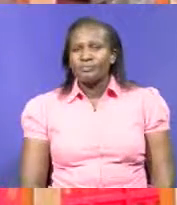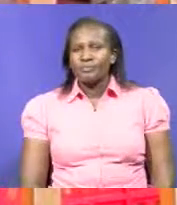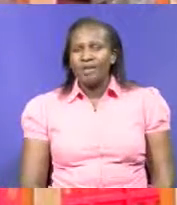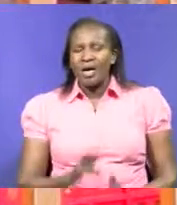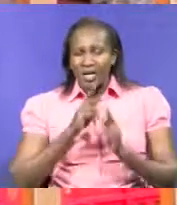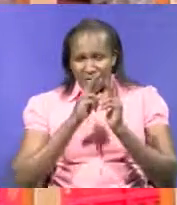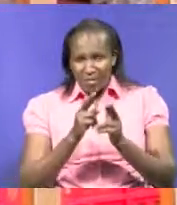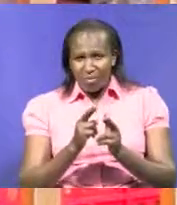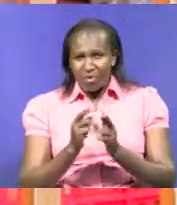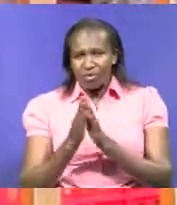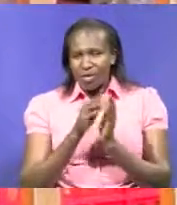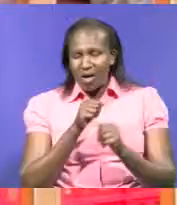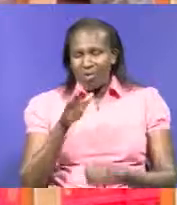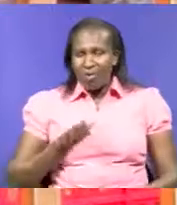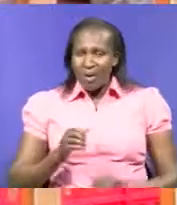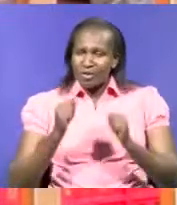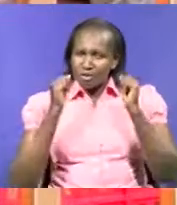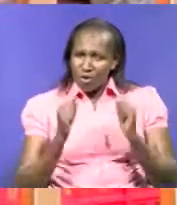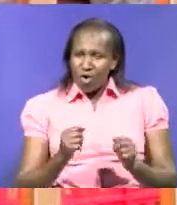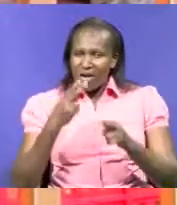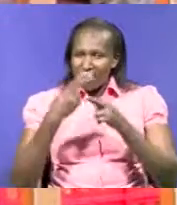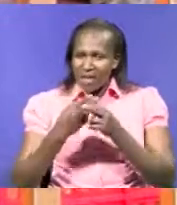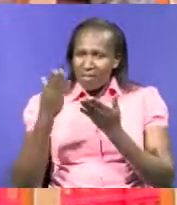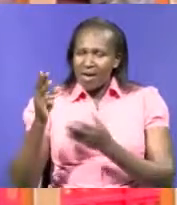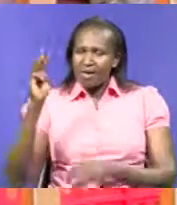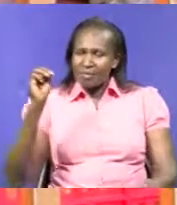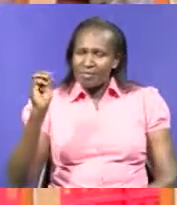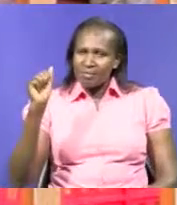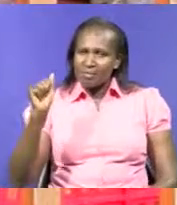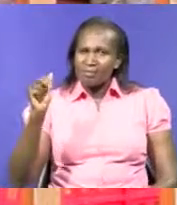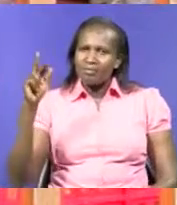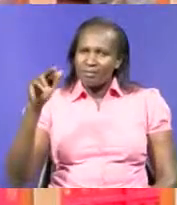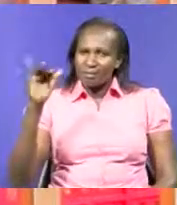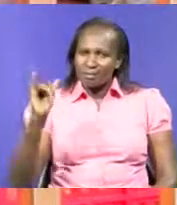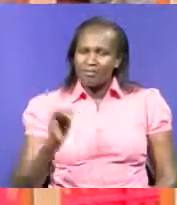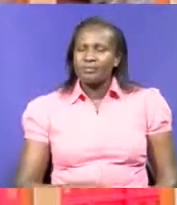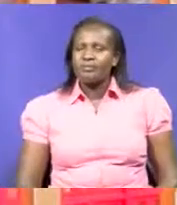Nikiripotia makala ya mwanamke Aula, jina langu ni Mary M. Motore.